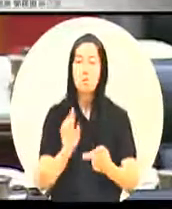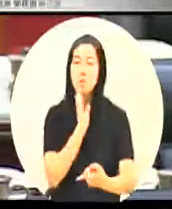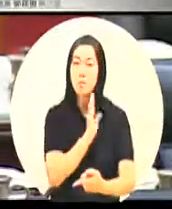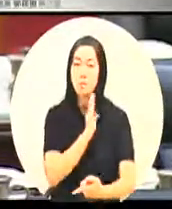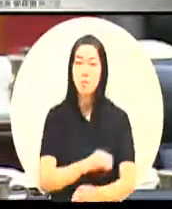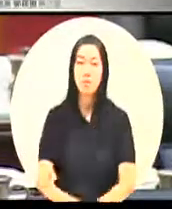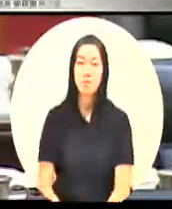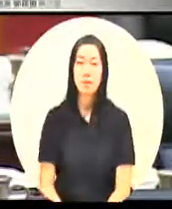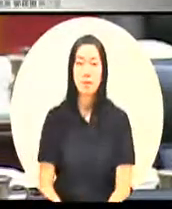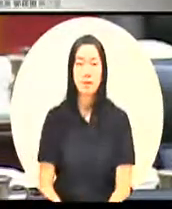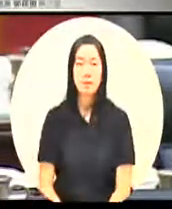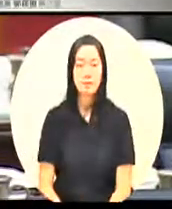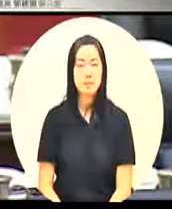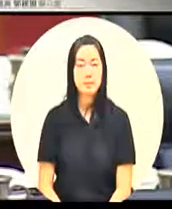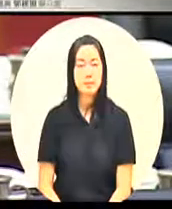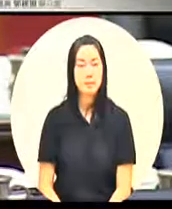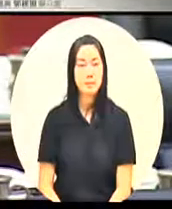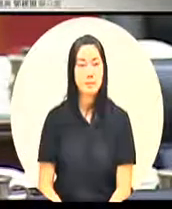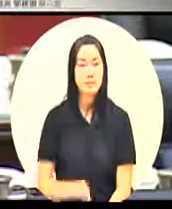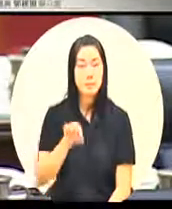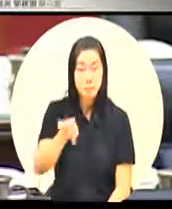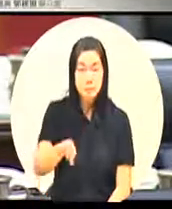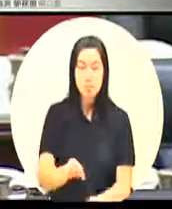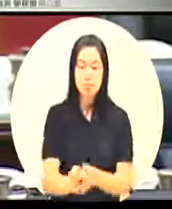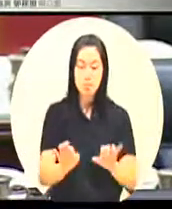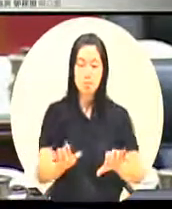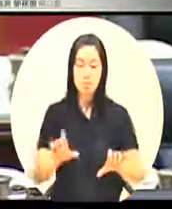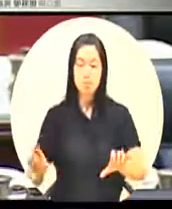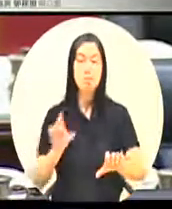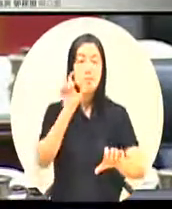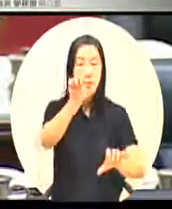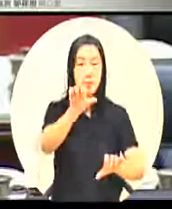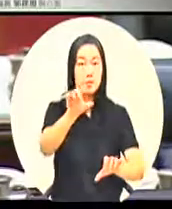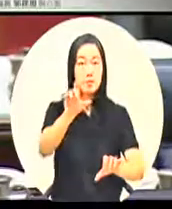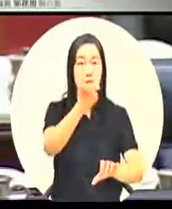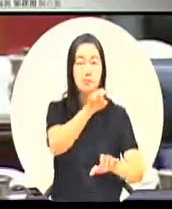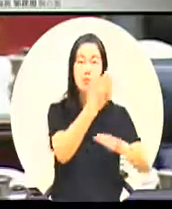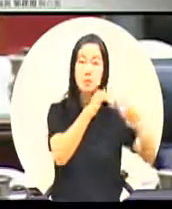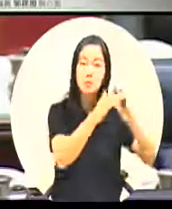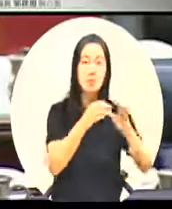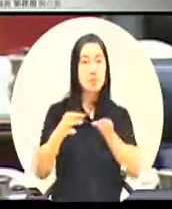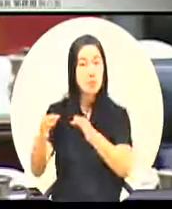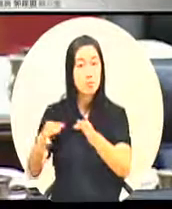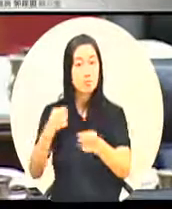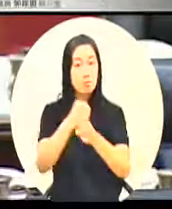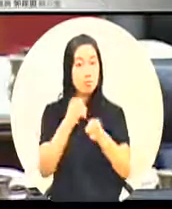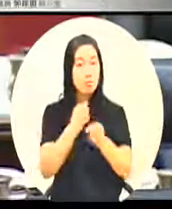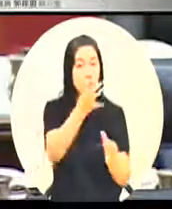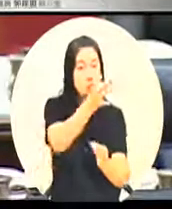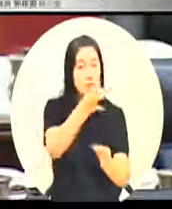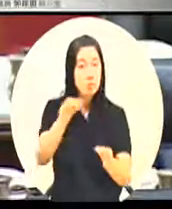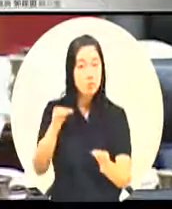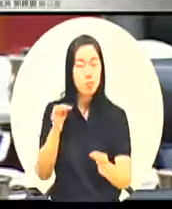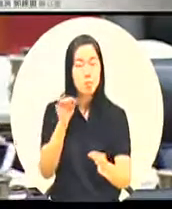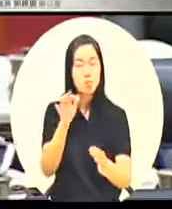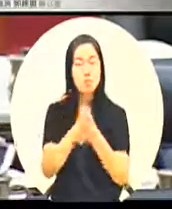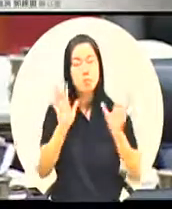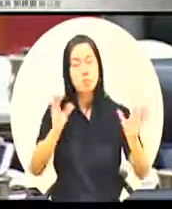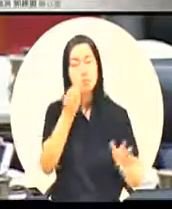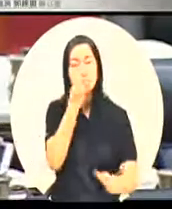的这个登录机制能让学校跟业者都做得确实，让我们清楚看到小孩子